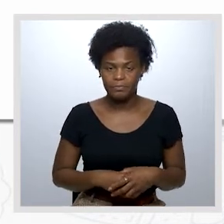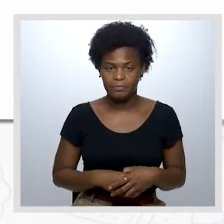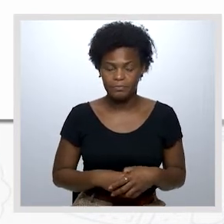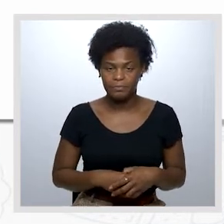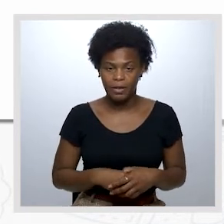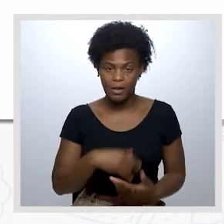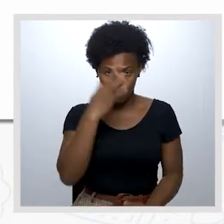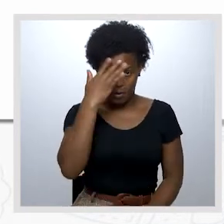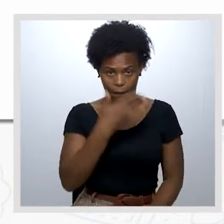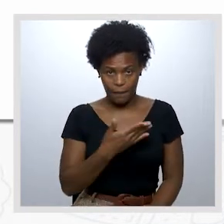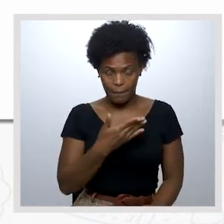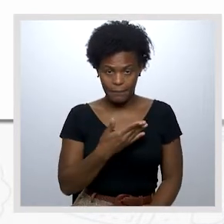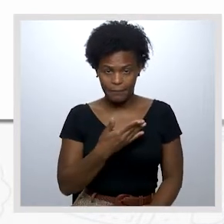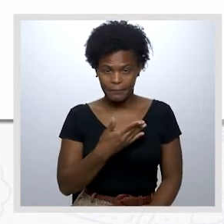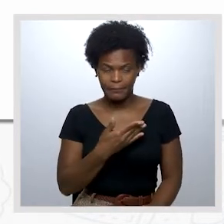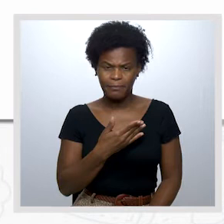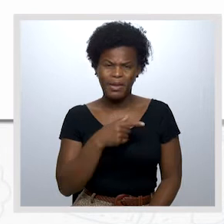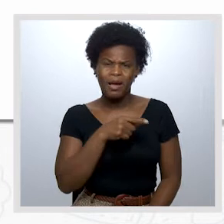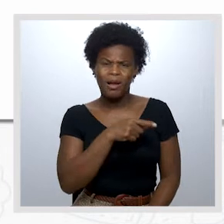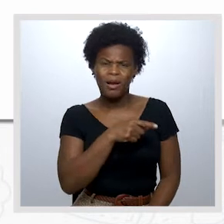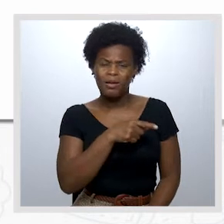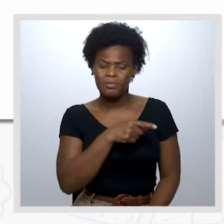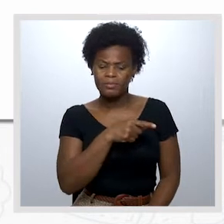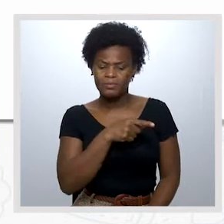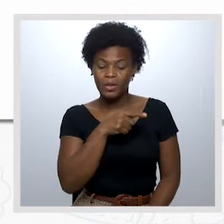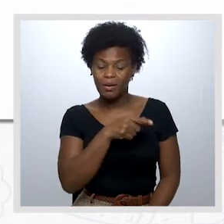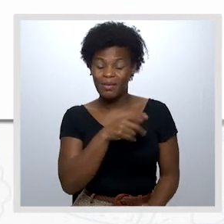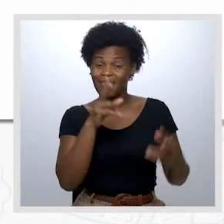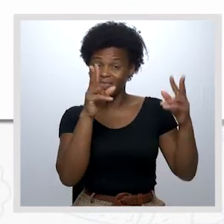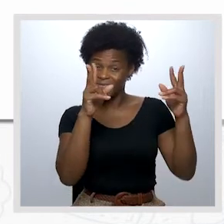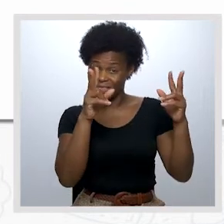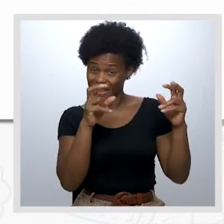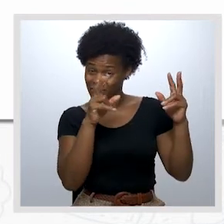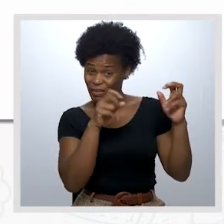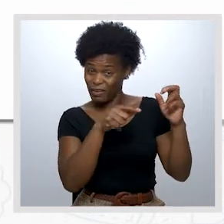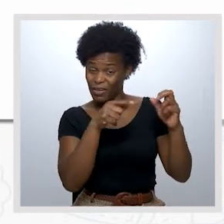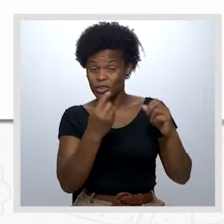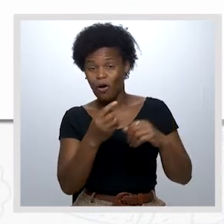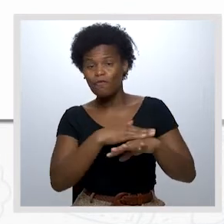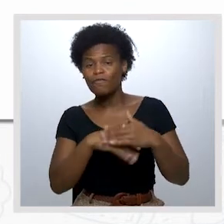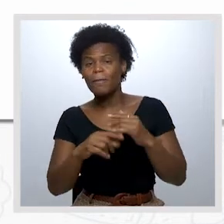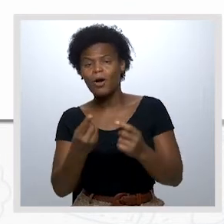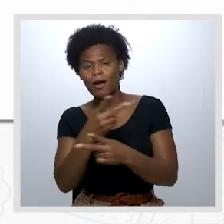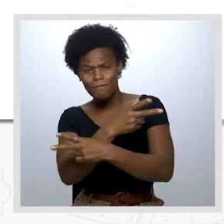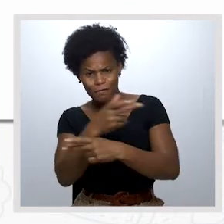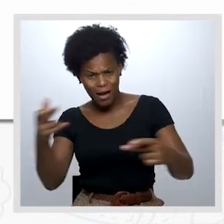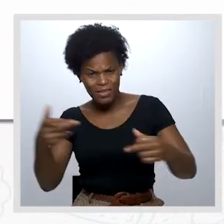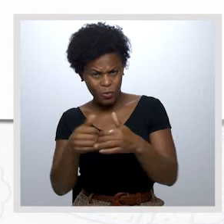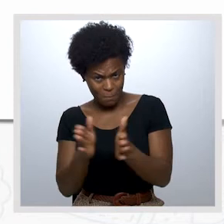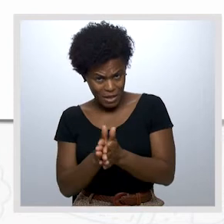1. Est-ce que les titres sont formés par des phrases complètes?